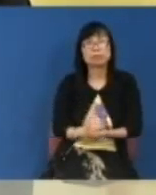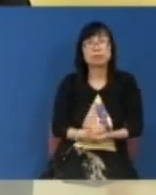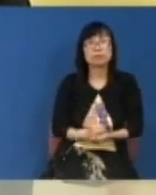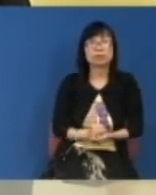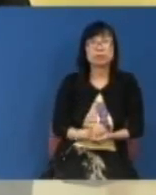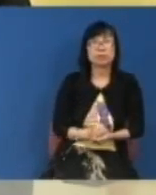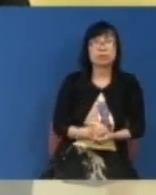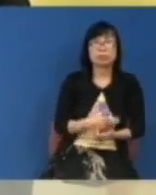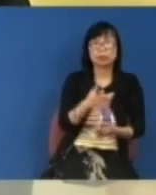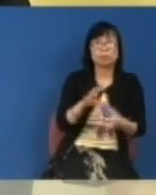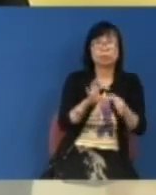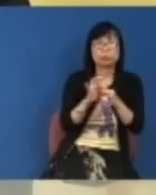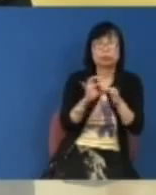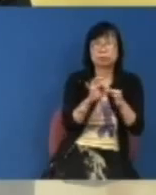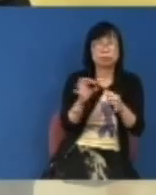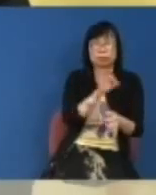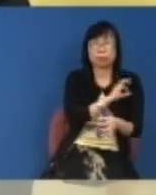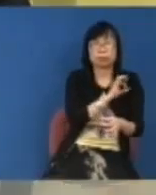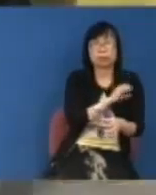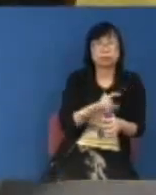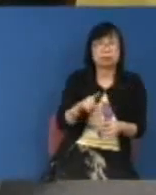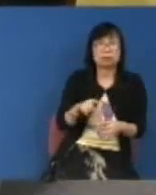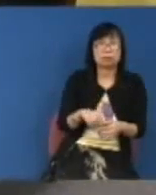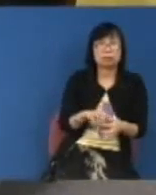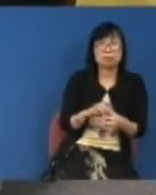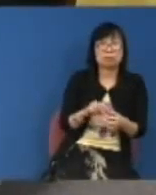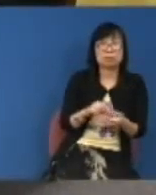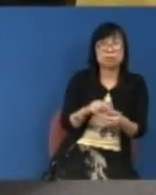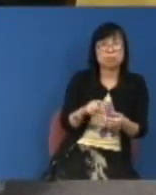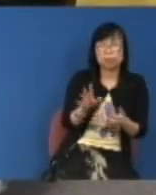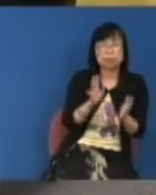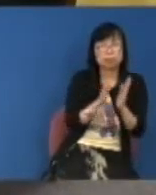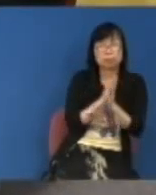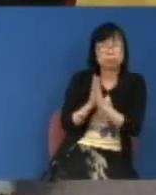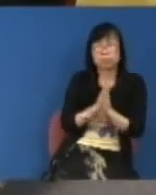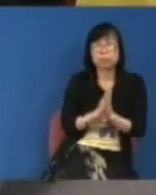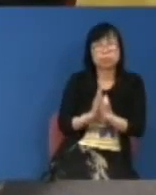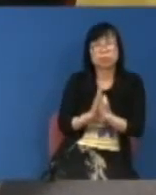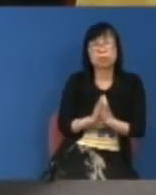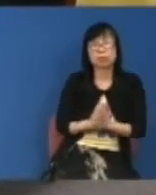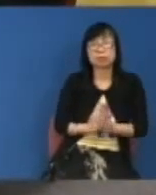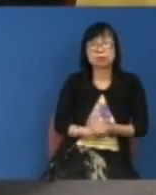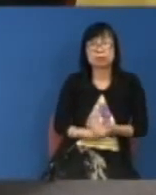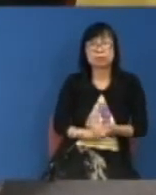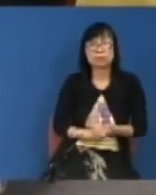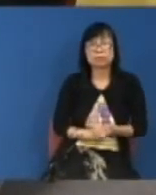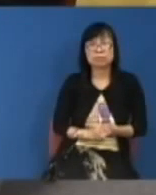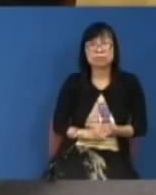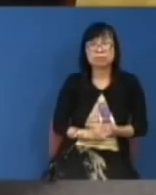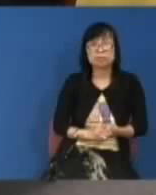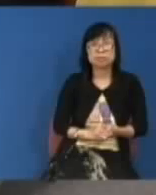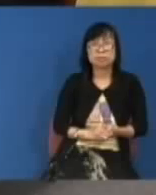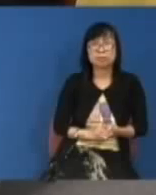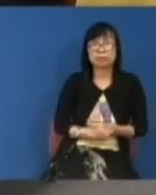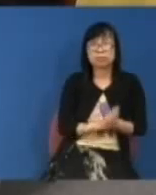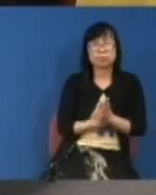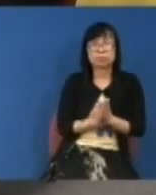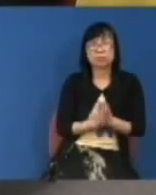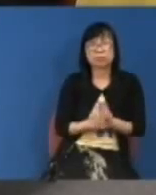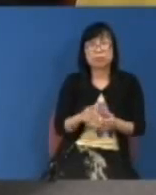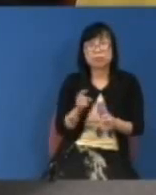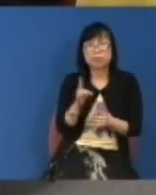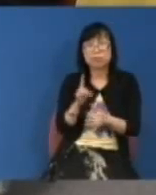支聯會搞清楚的問題。係 啦，搞清楚啦，唔好抽水啦。 唔好互相喺度。 每年抽一次，每年抽幾次水啊？咁樣你